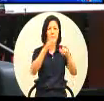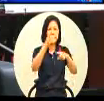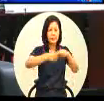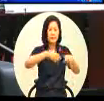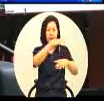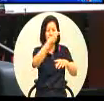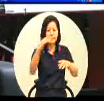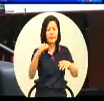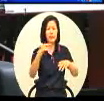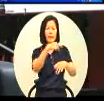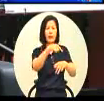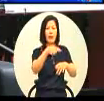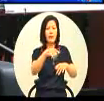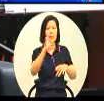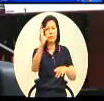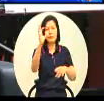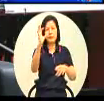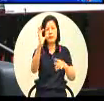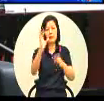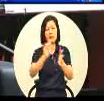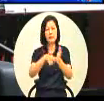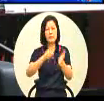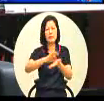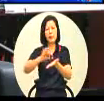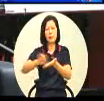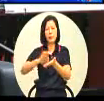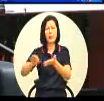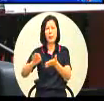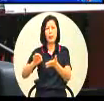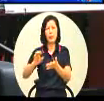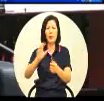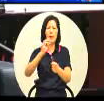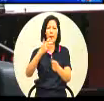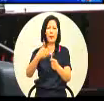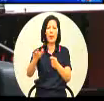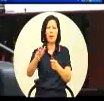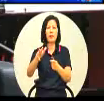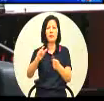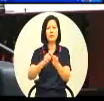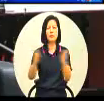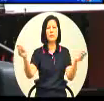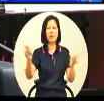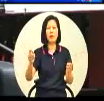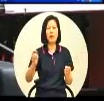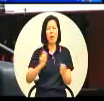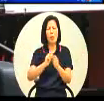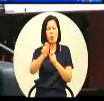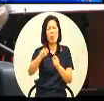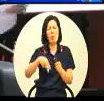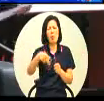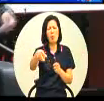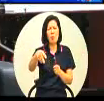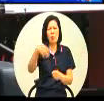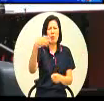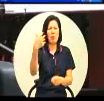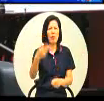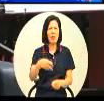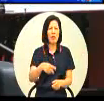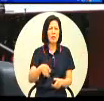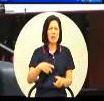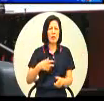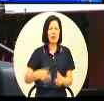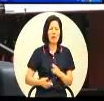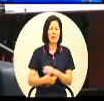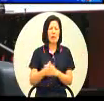所。不过这时候时间呢，已经花了超过8分钟。 太凶了啦！现在我还被扫被呼